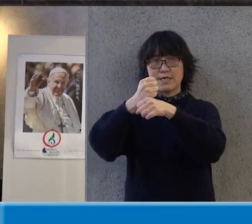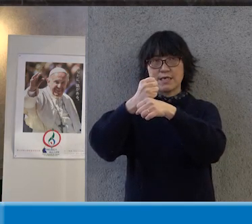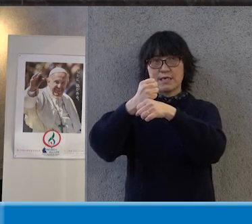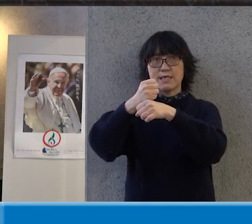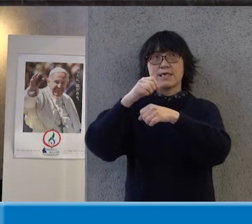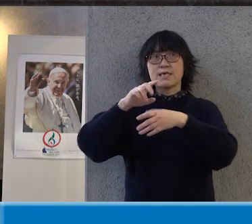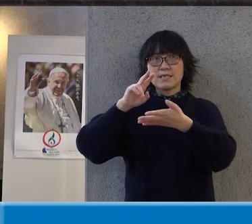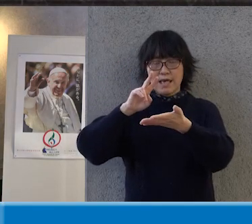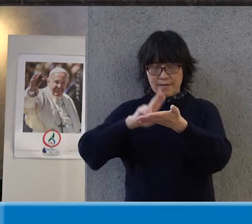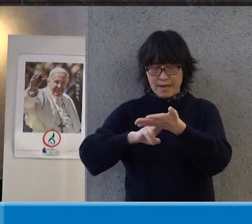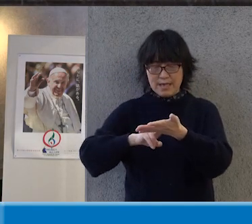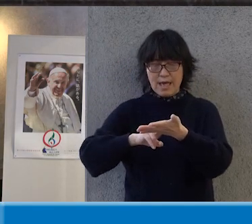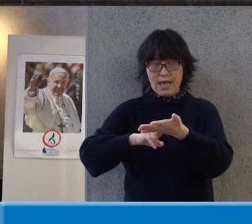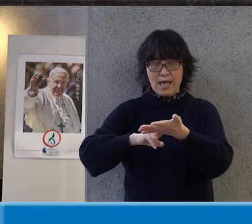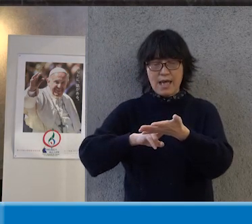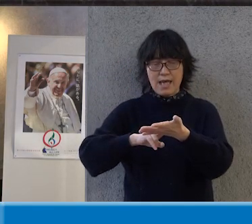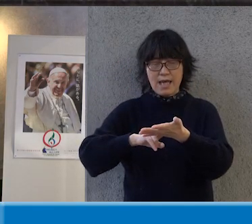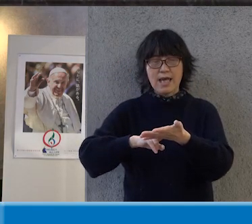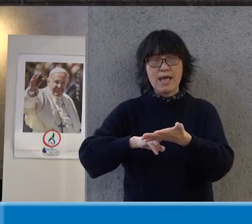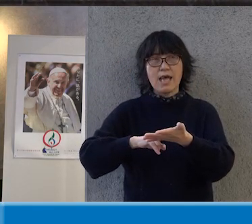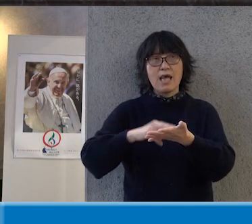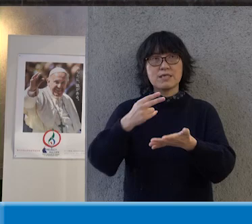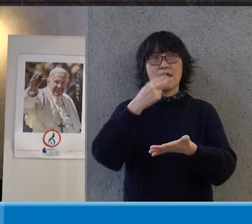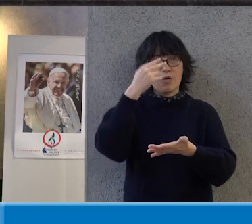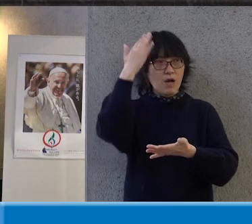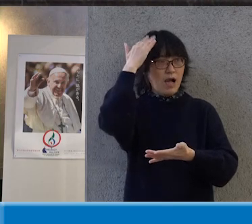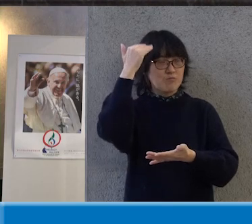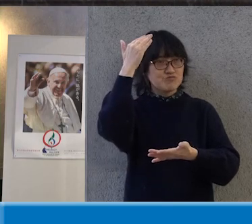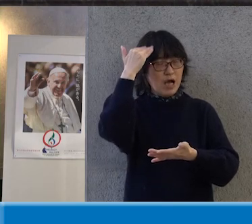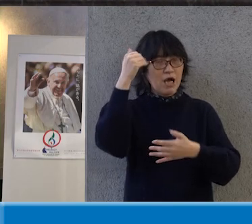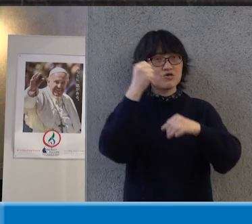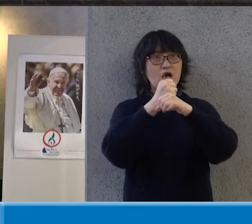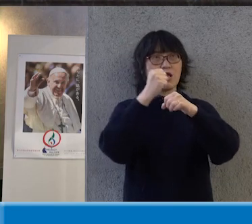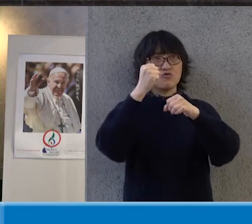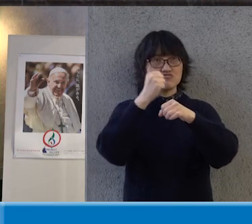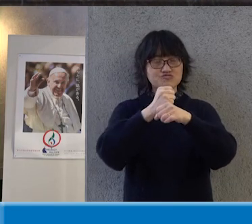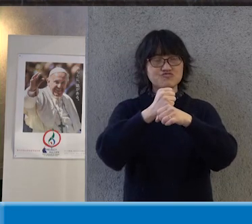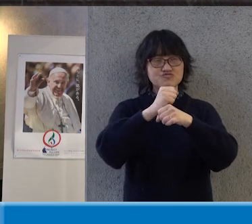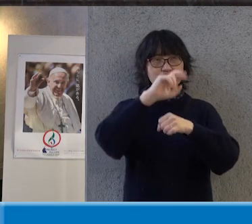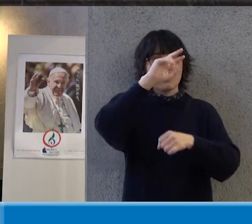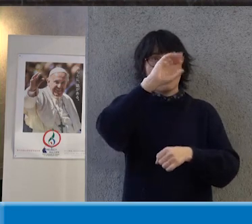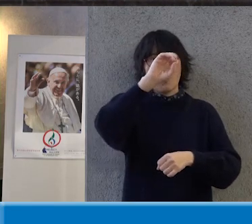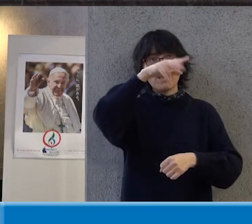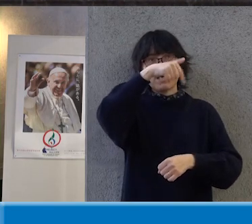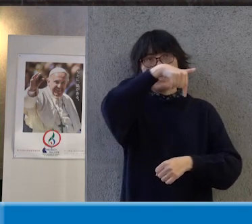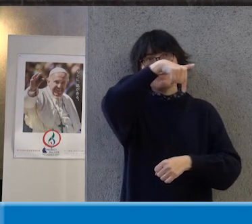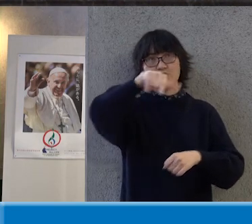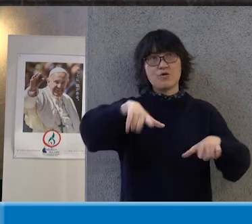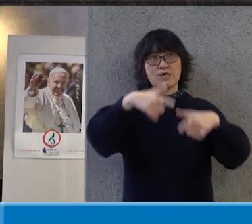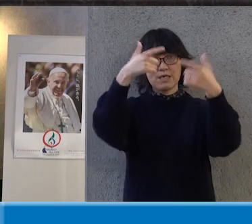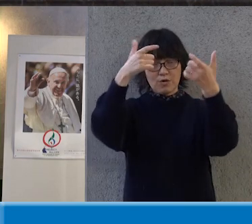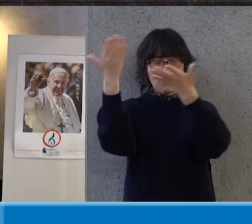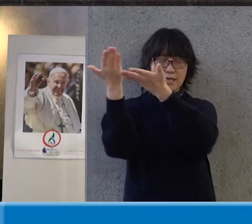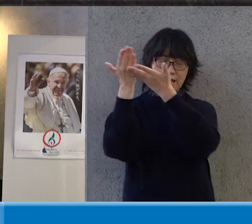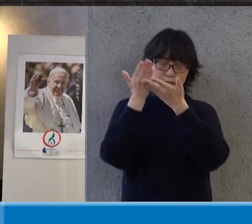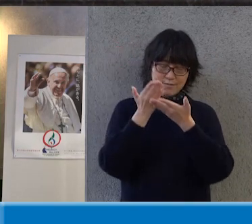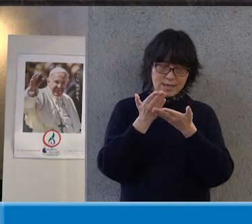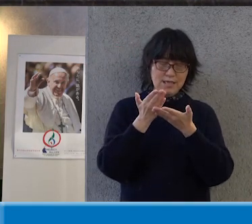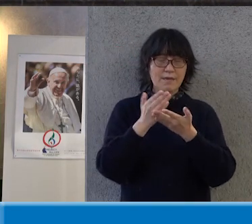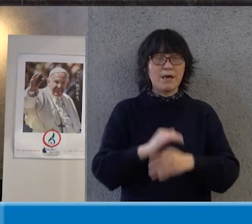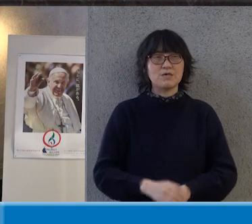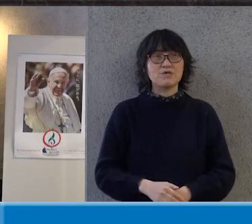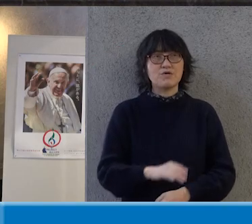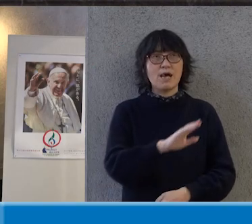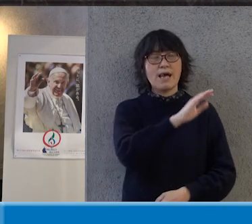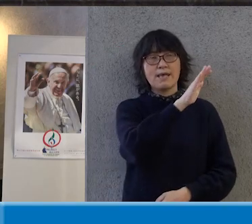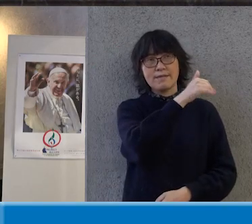義のために油が作られるようオリーブの木を与えてくださいました。ダ